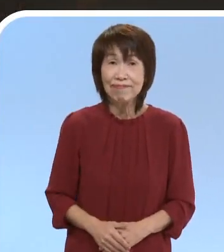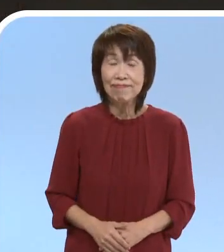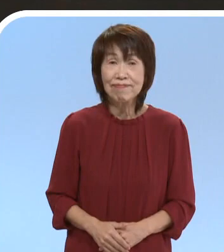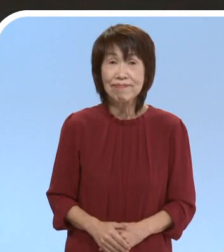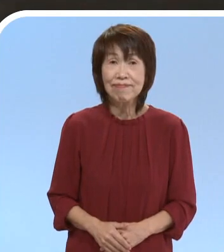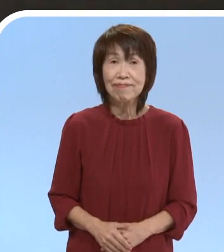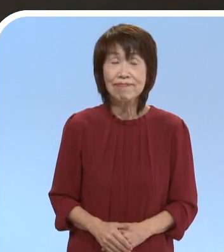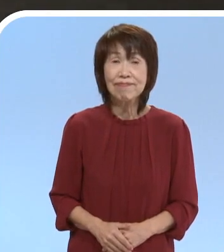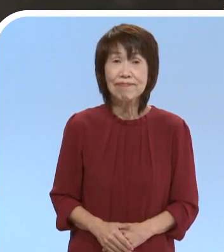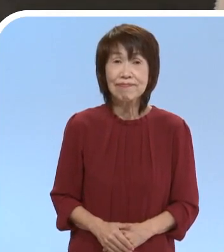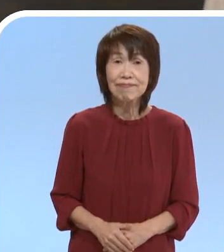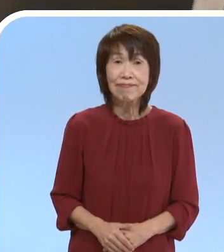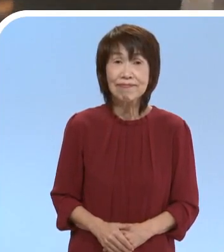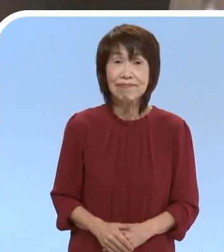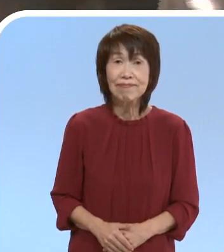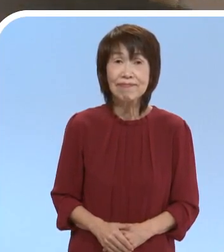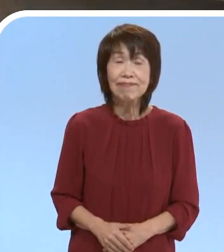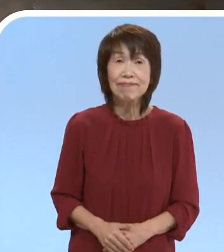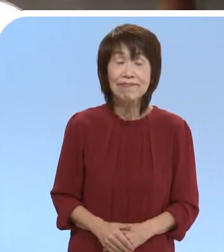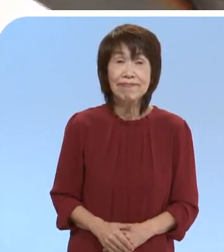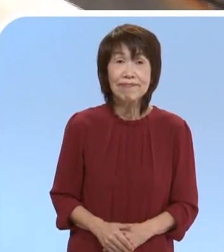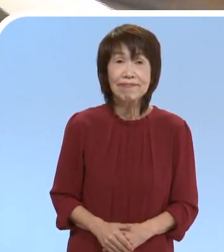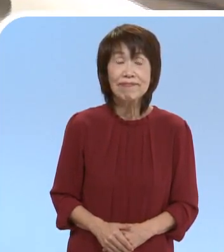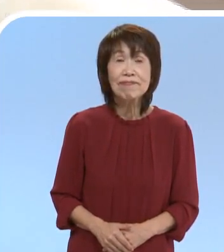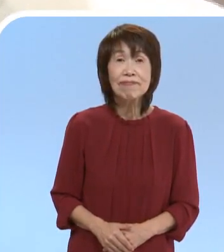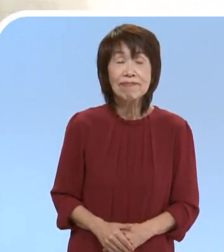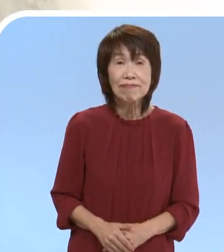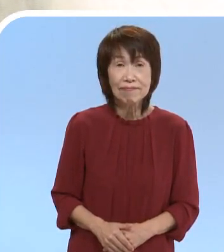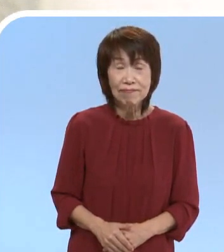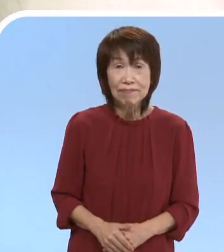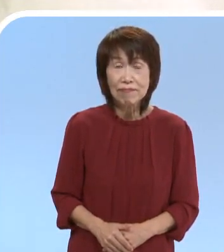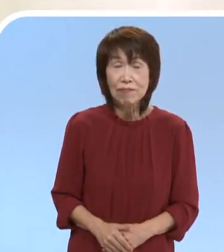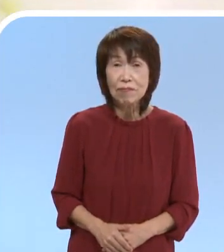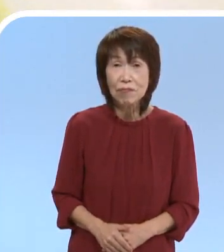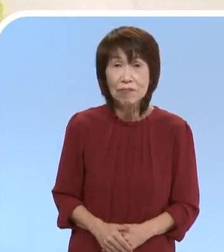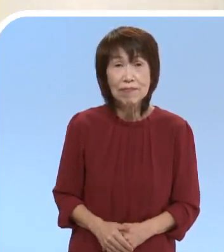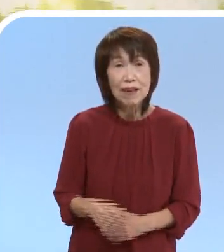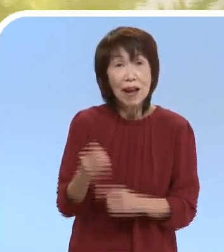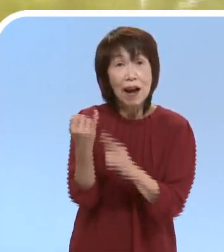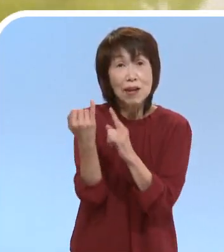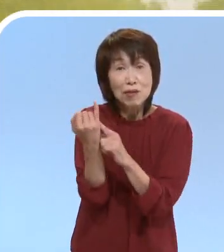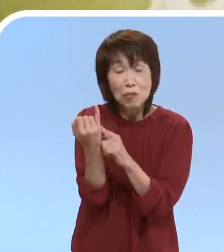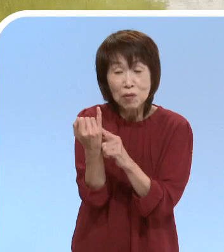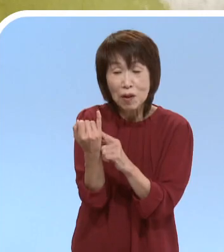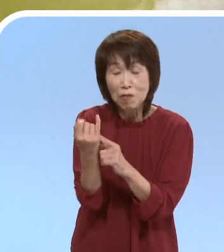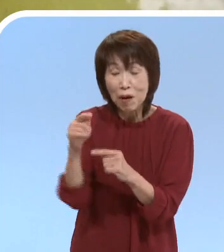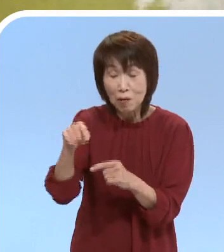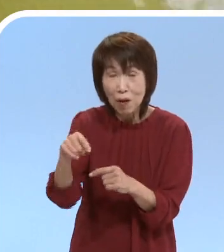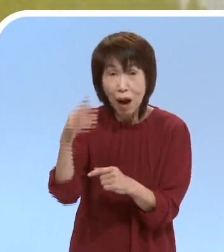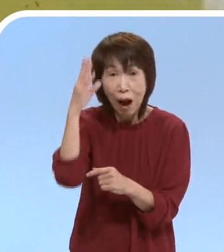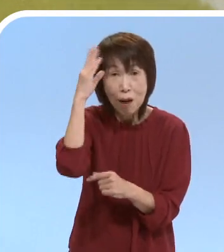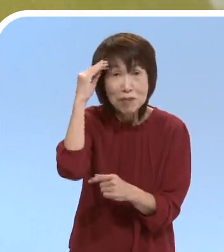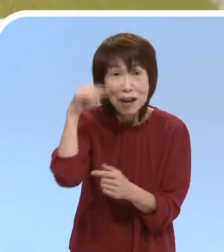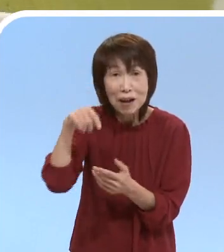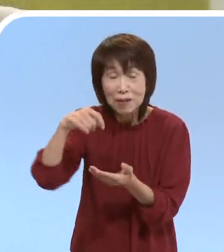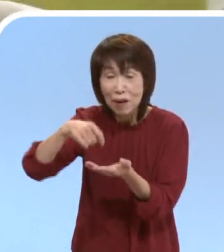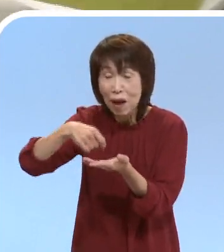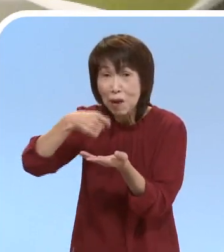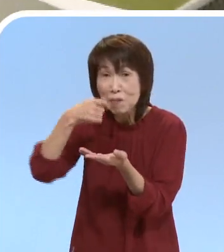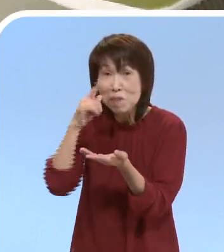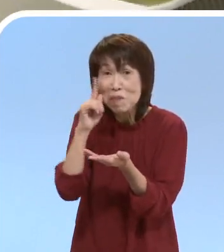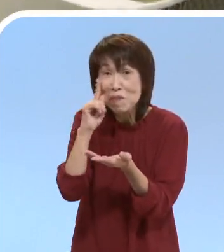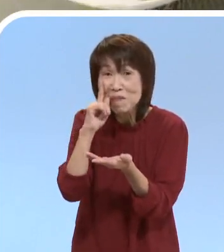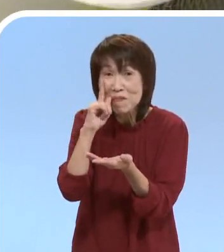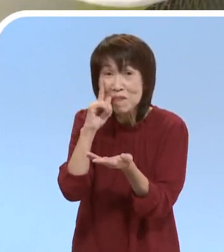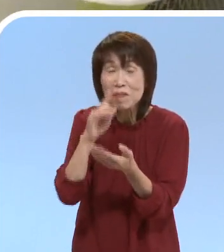てオリーブの実の残りカスに分離していきます。ということで、 橋本さんは抽出したてのオリーブオイル